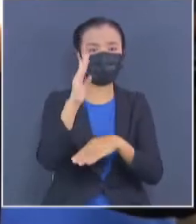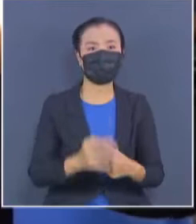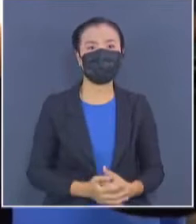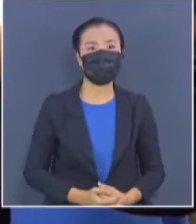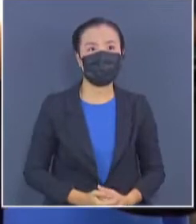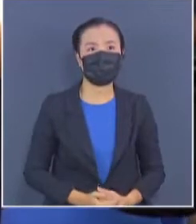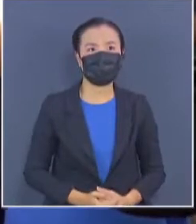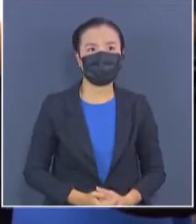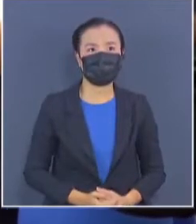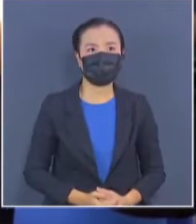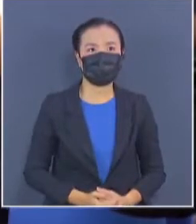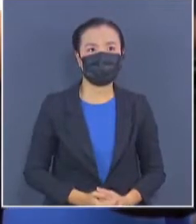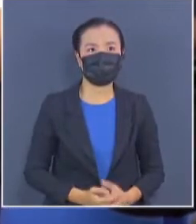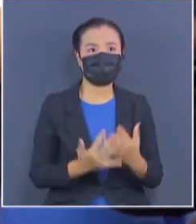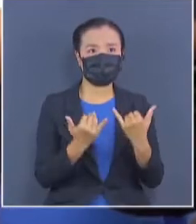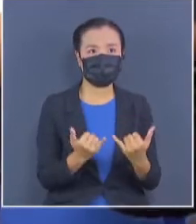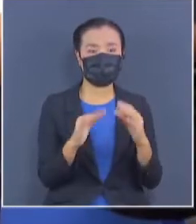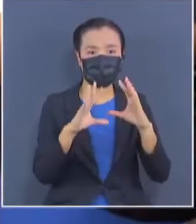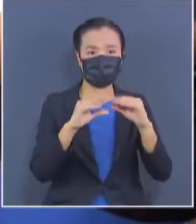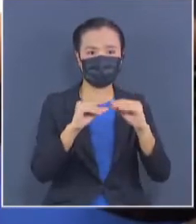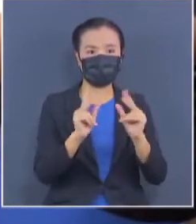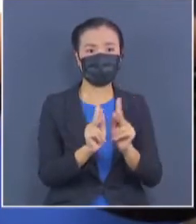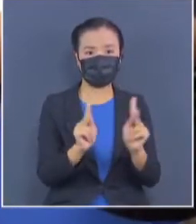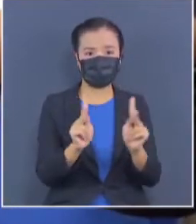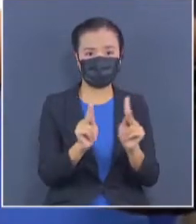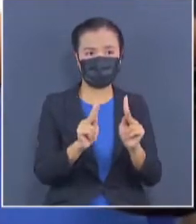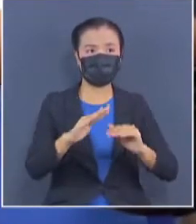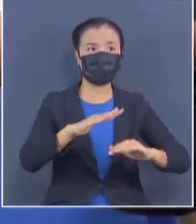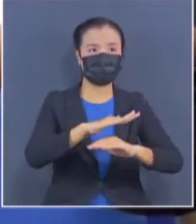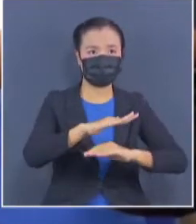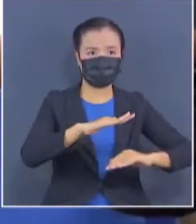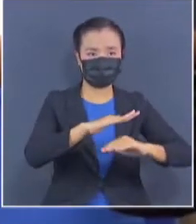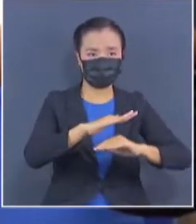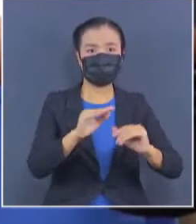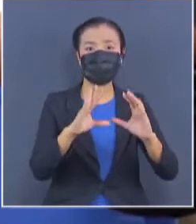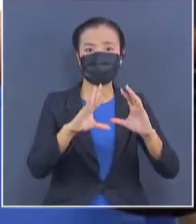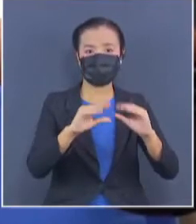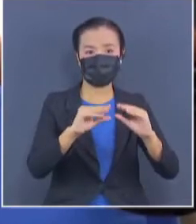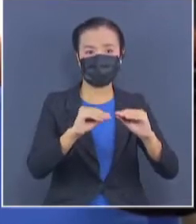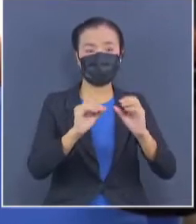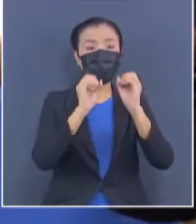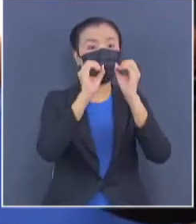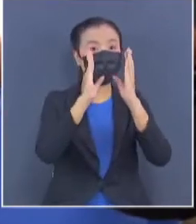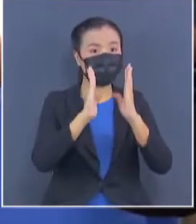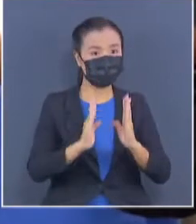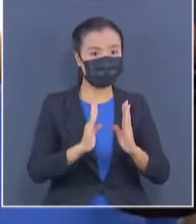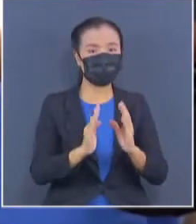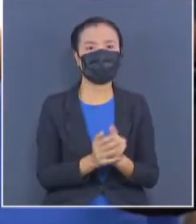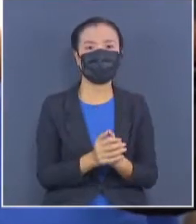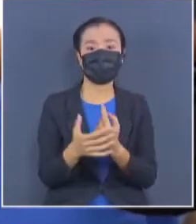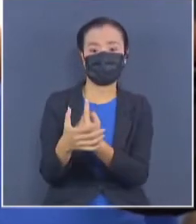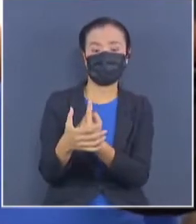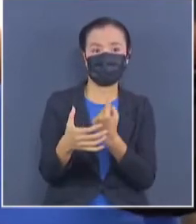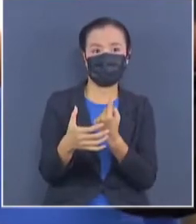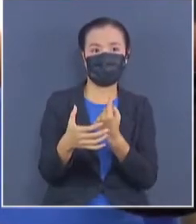ตอนนี้จัดการประชุมคณะกรรมการศาลศาลขั้นพื้นฐานประชุมคณะครูนะครับแล้วก็ประชุมผู้